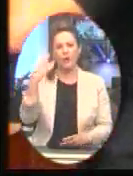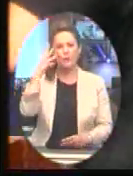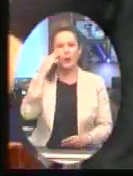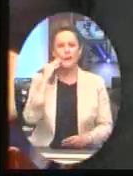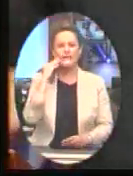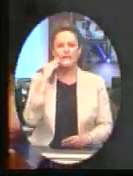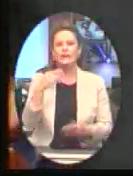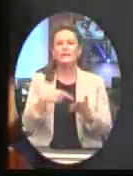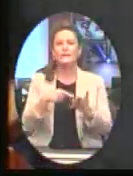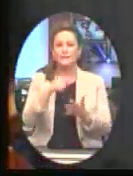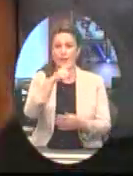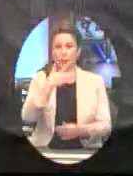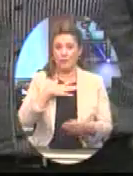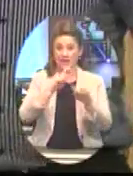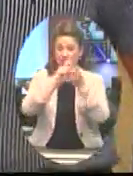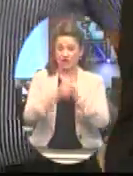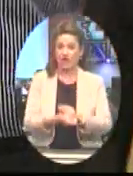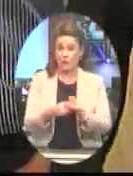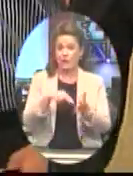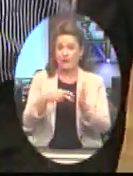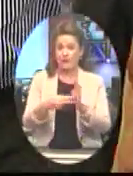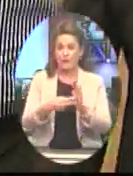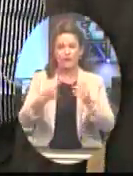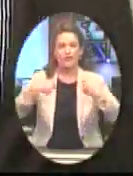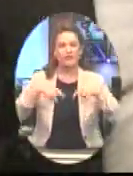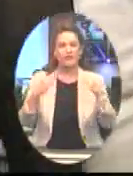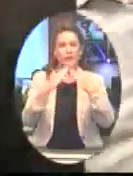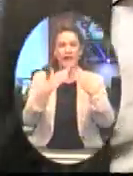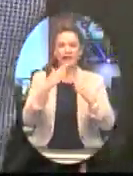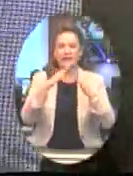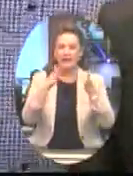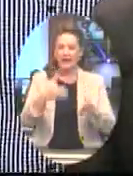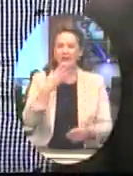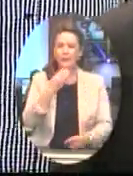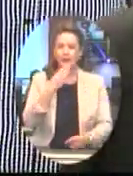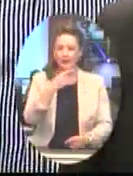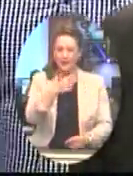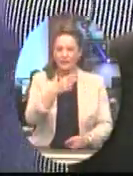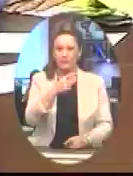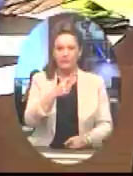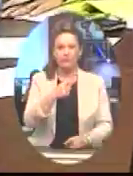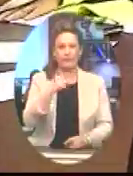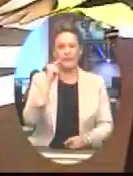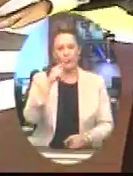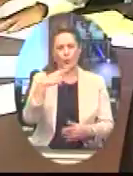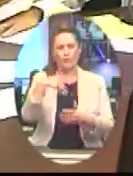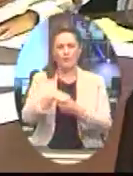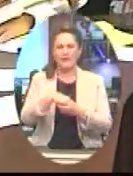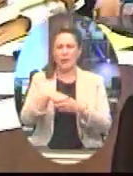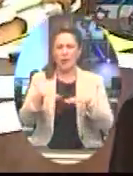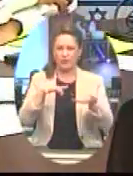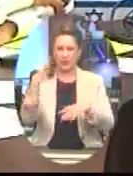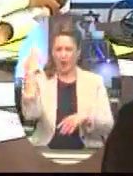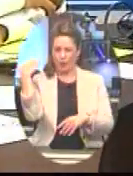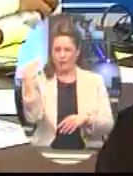שהוא טוען לשינוי מדיניות. יושב ראש הבית היהודי נפתלי בנט, אופוזיציונר ראשון במעלה מתוך הממשלה הקודמת,